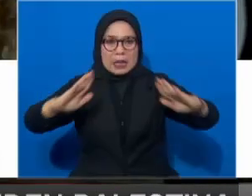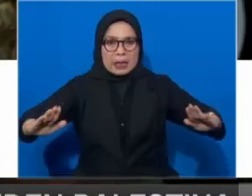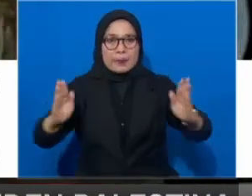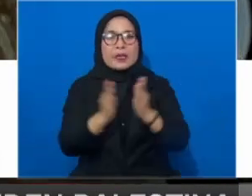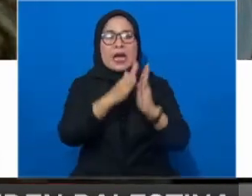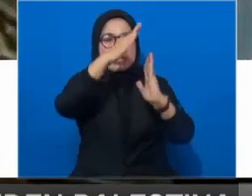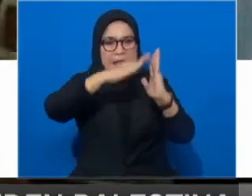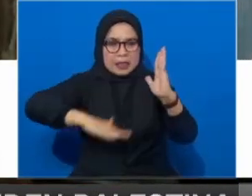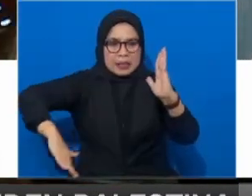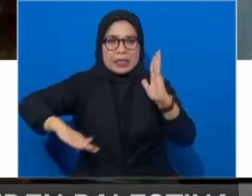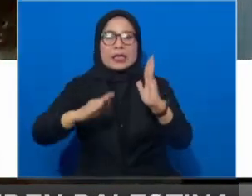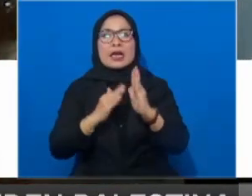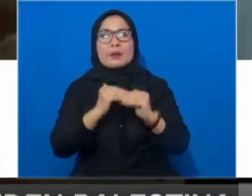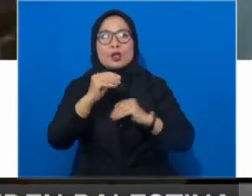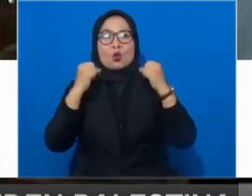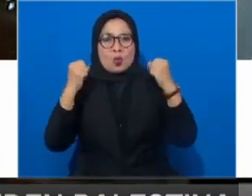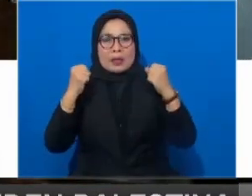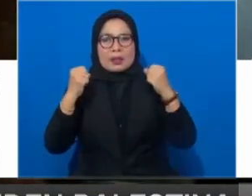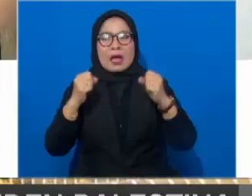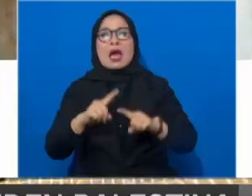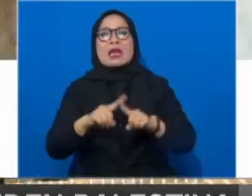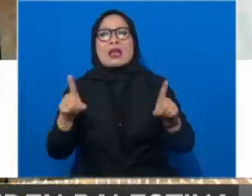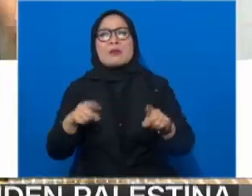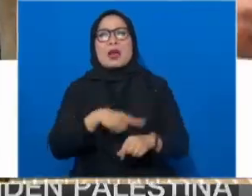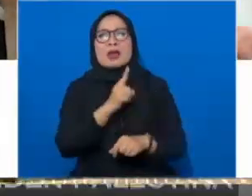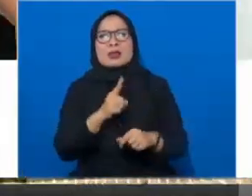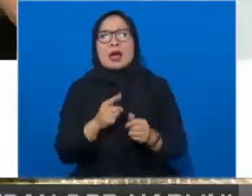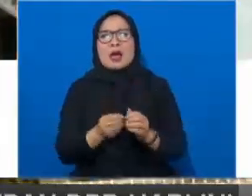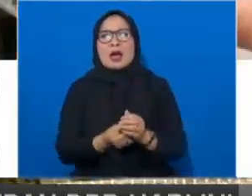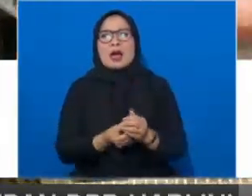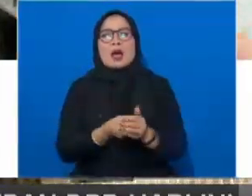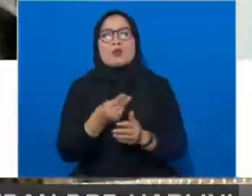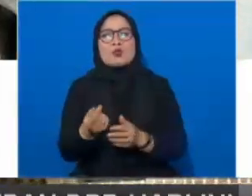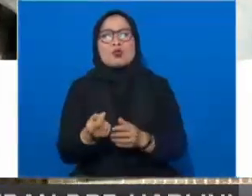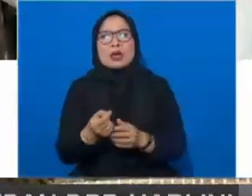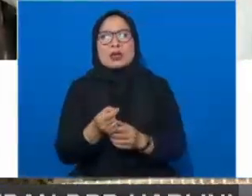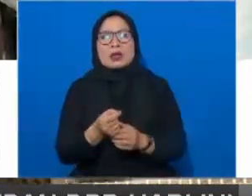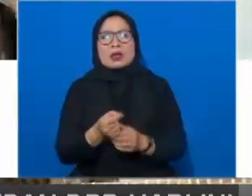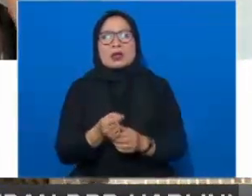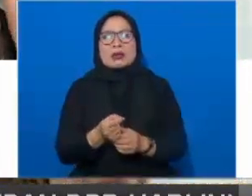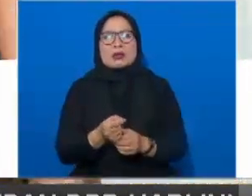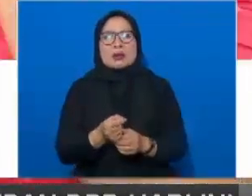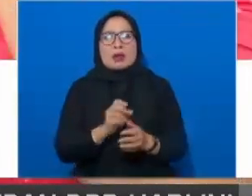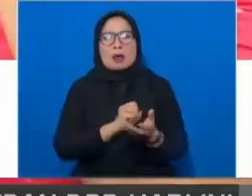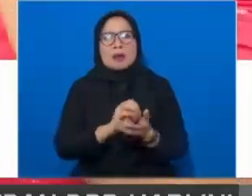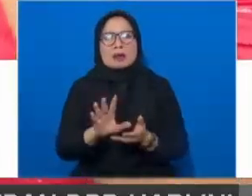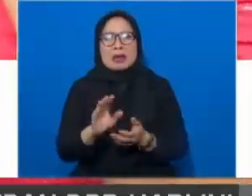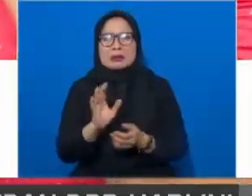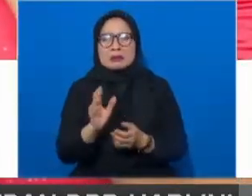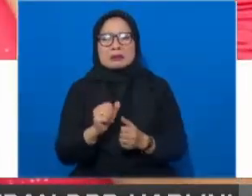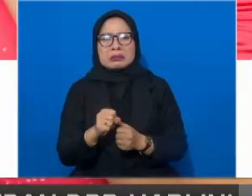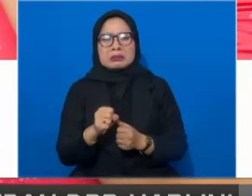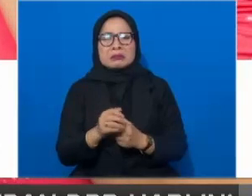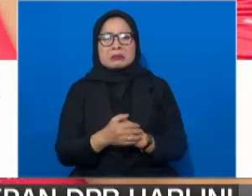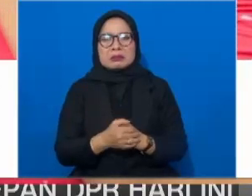kuat. Namun, hanya bekerja sebagai produsen bubu tauco membuat Lim mengurungkan niatnya. Nih rumah di